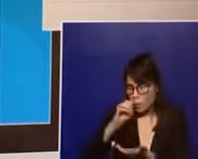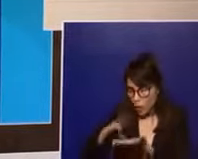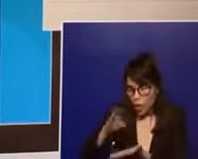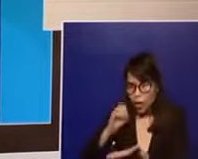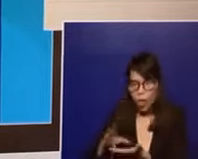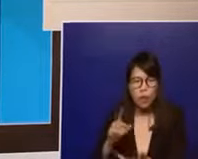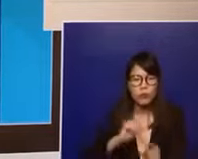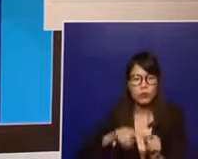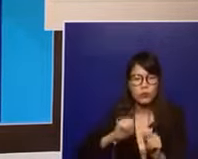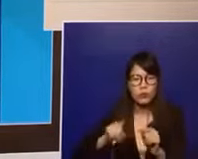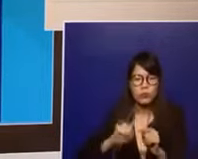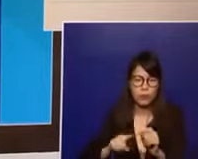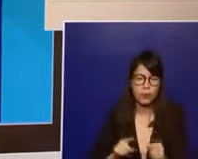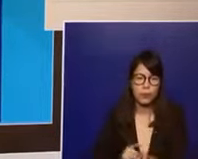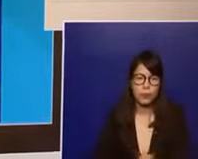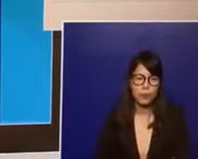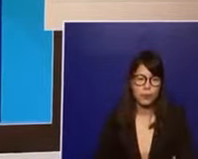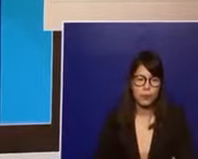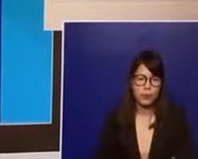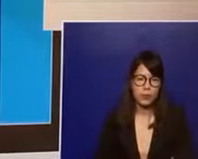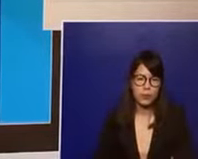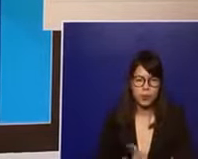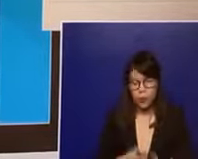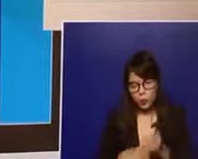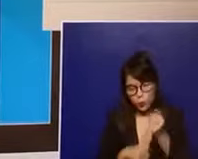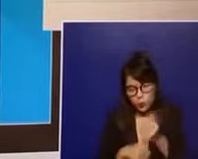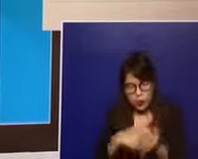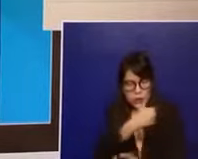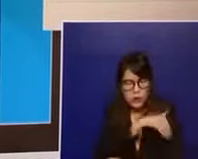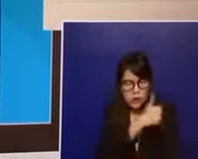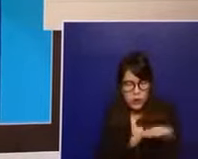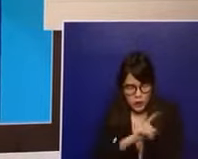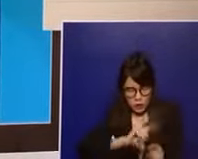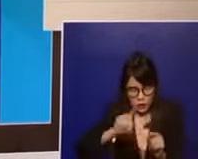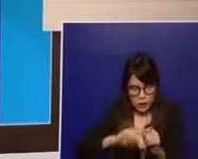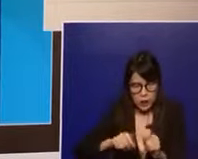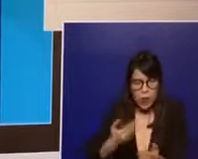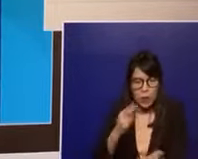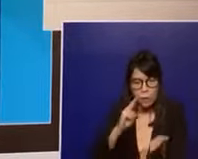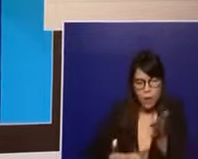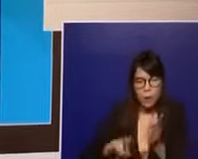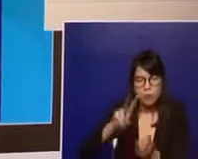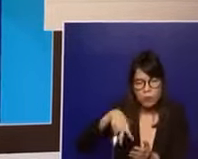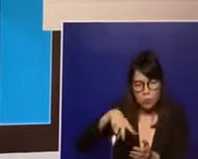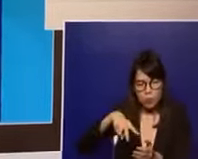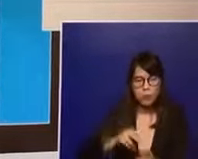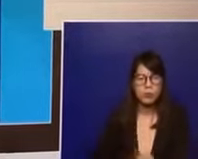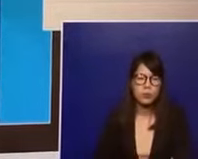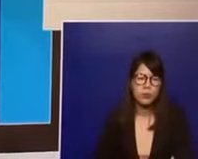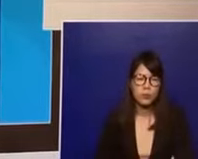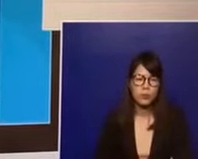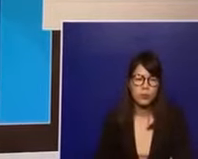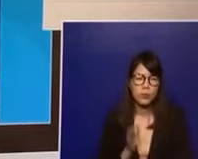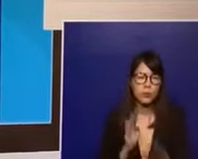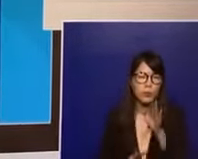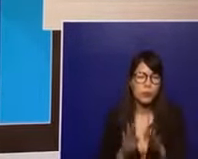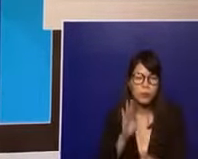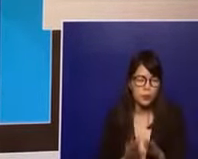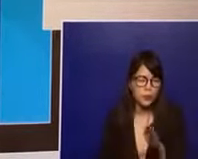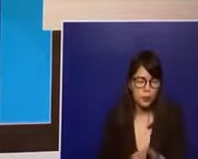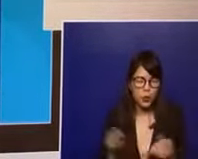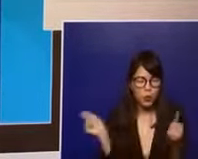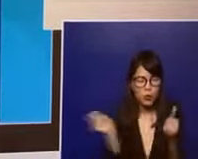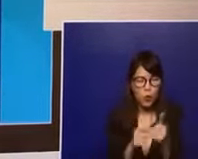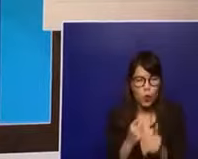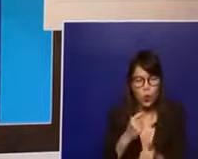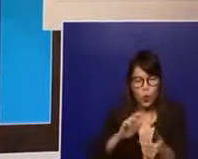บ้วนน้ำลายลงบนถนนหรือถ่ายมูลหรือปัสสาวะในที่สาธารณะปรับไม่เกิน 2,000 บาทเดิมโทษทางกฎหมายจะมีแต่โทษอาญา